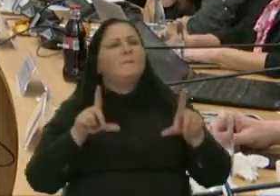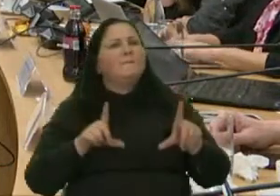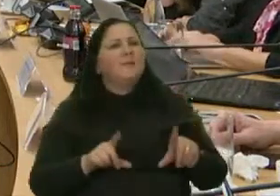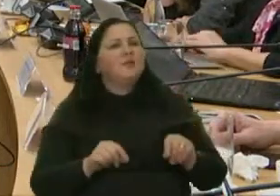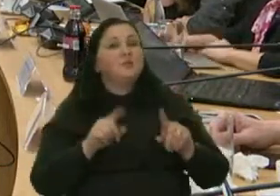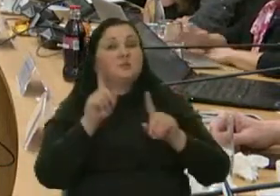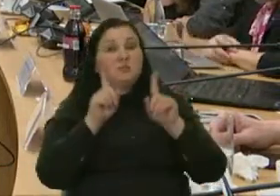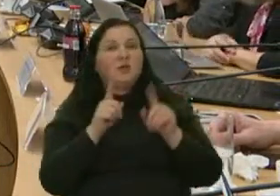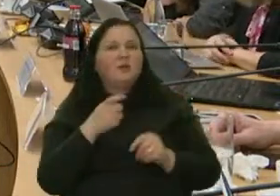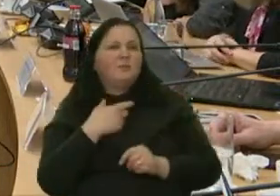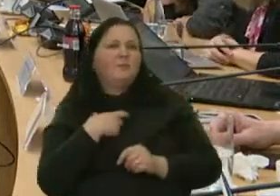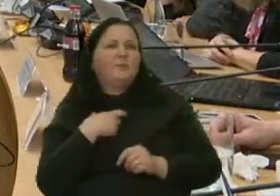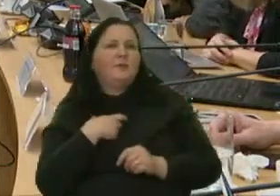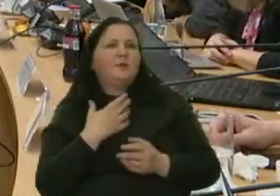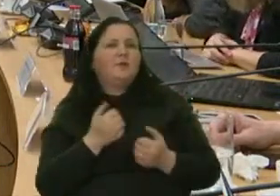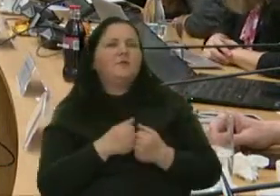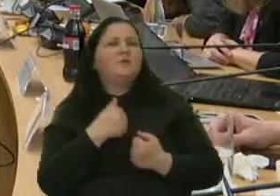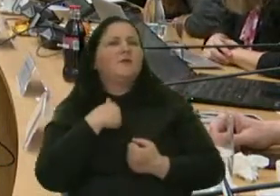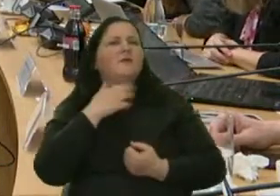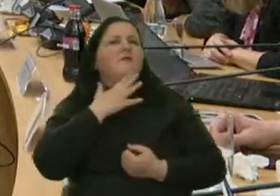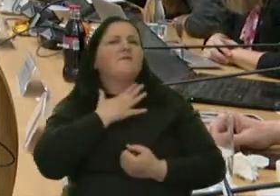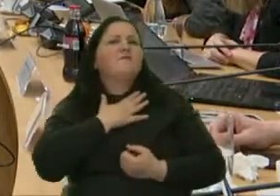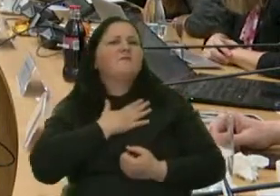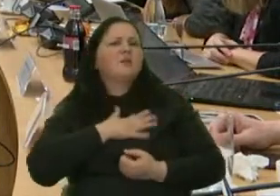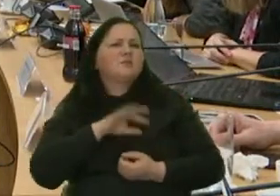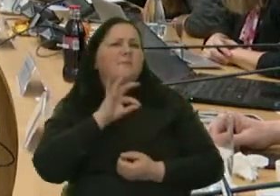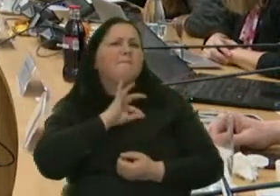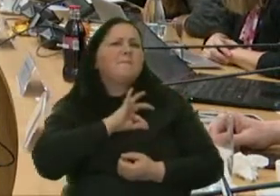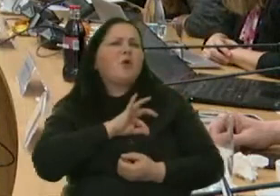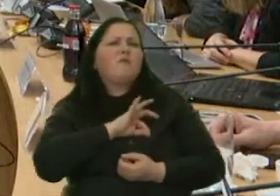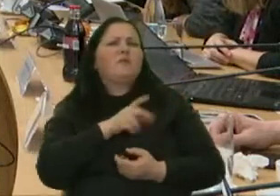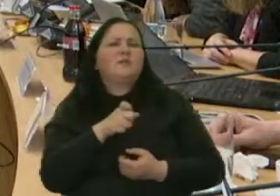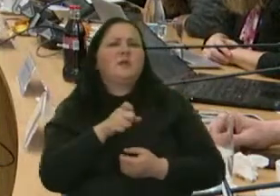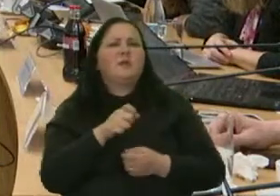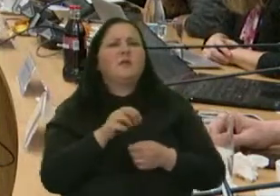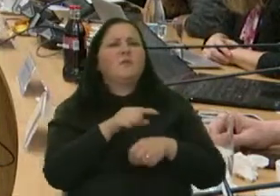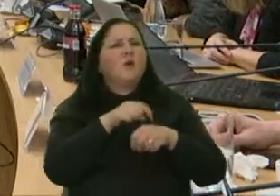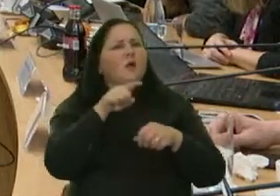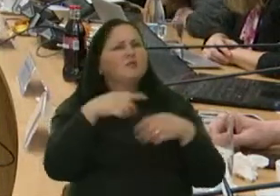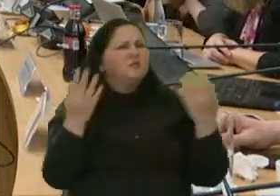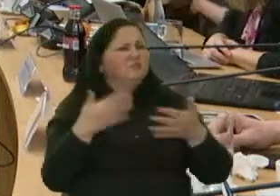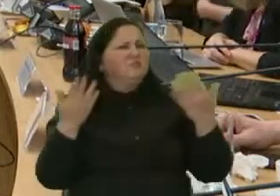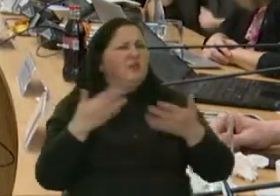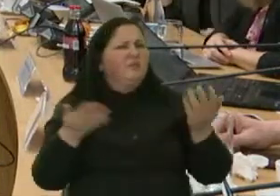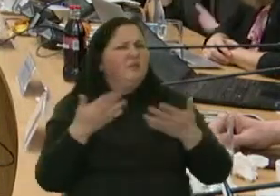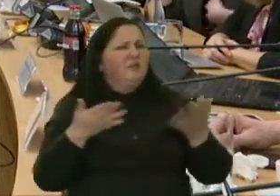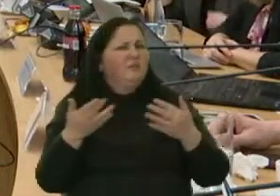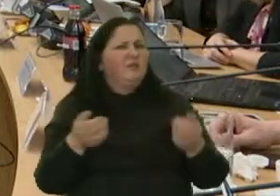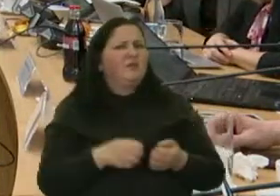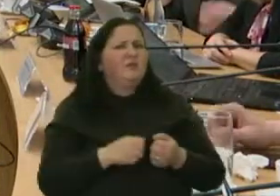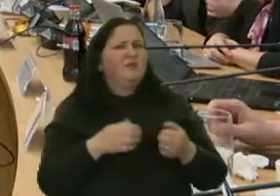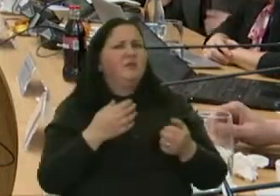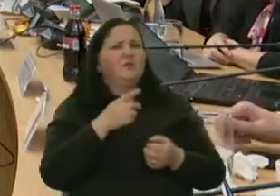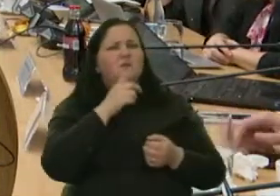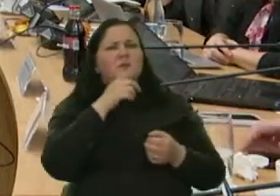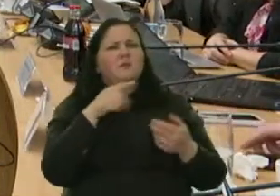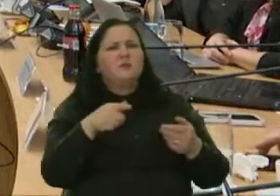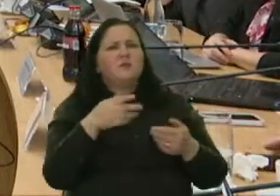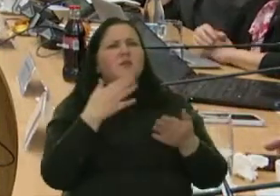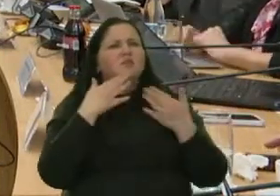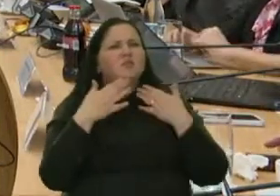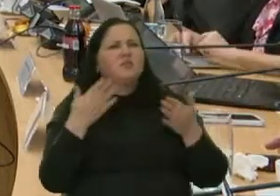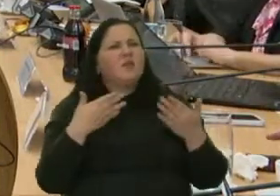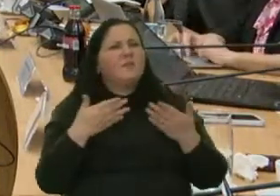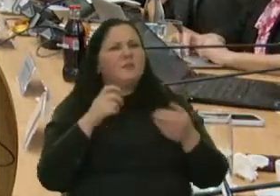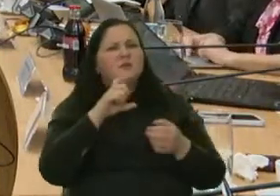dacă îmi permiteți voiam să profit de moment Dar astăzi Vă mișcați foarte repede văd că vă grăbiți foarte tare la această ședință